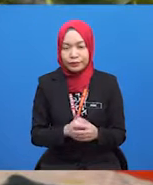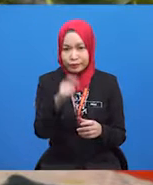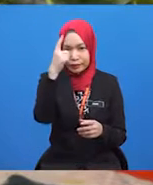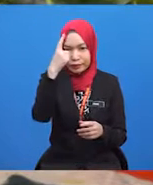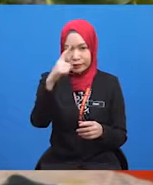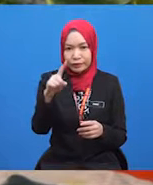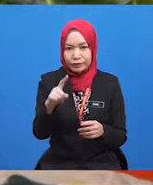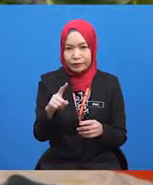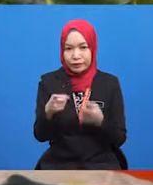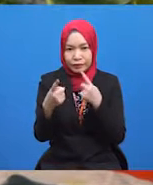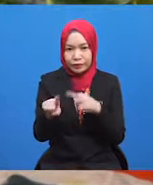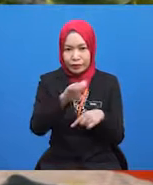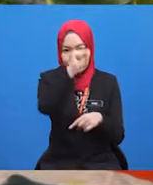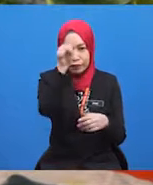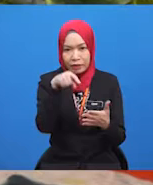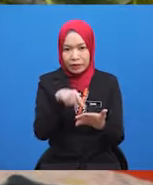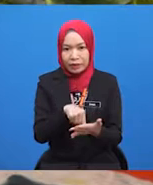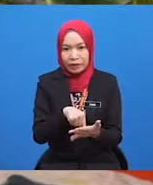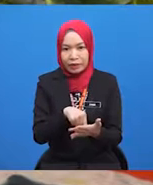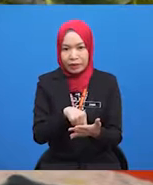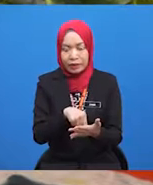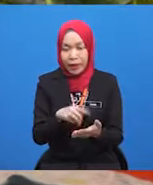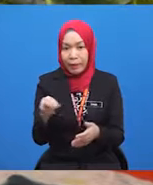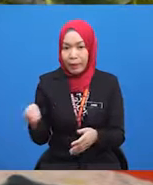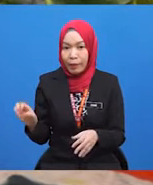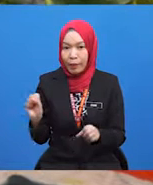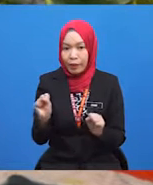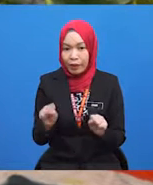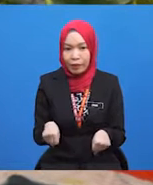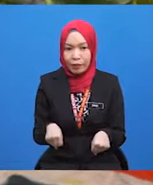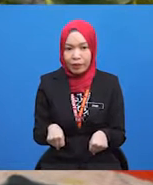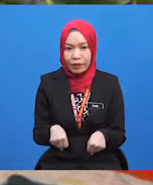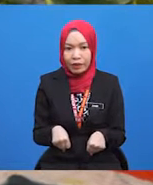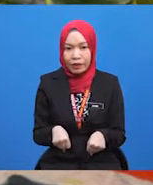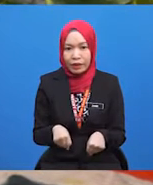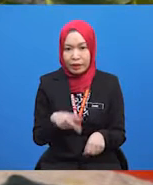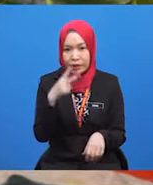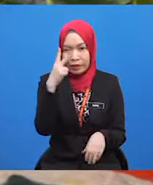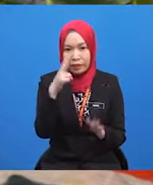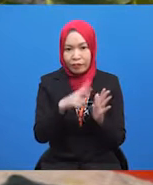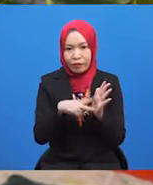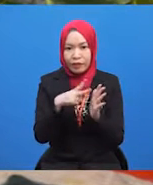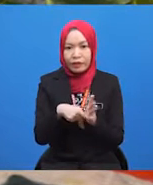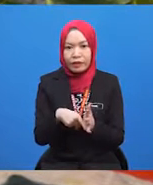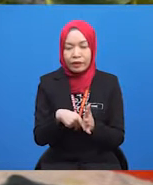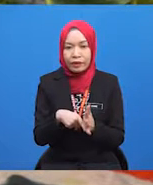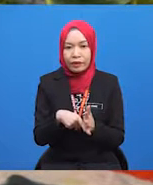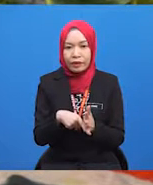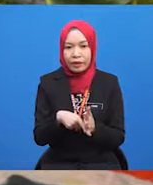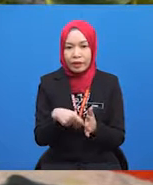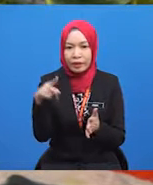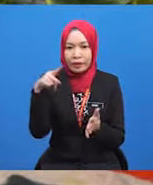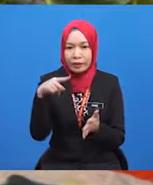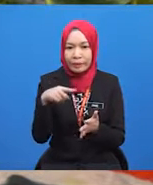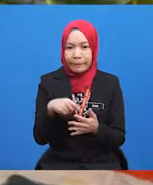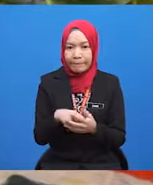Untuk jawapan kepada soalan ini, murid-murid boleh melihat video tutorial yang telah dipaparkan